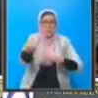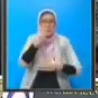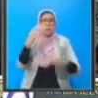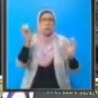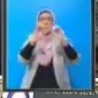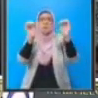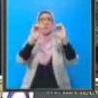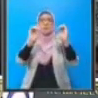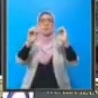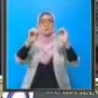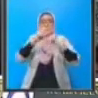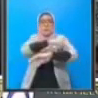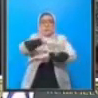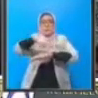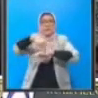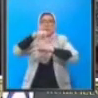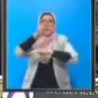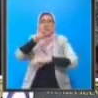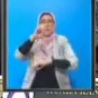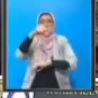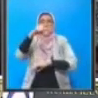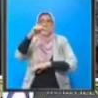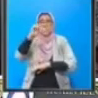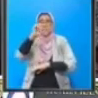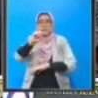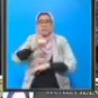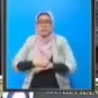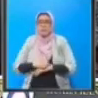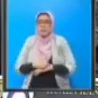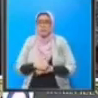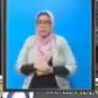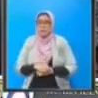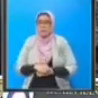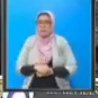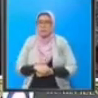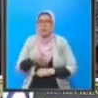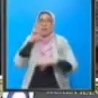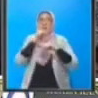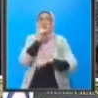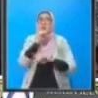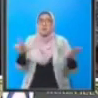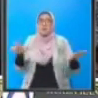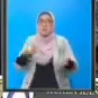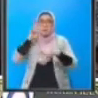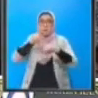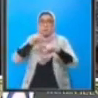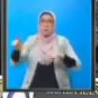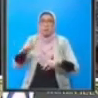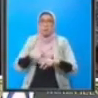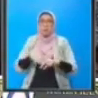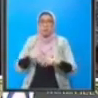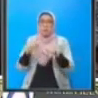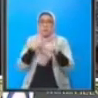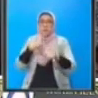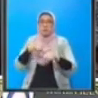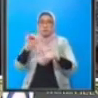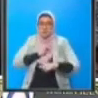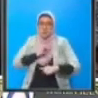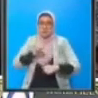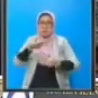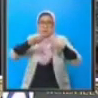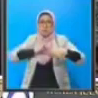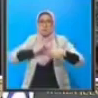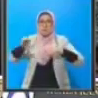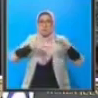bahwa pahlawan Nasa ada pada kritik internal jerami terjadi Diamlah duduklah dulu Ia menjelaskan dikira